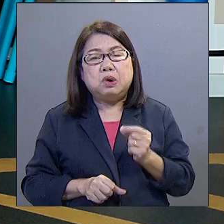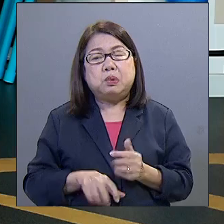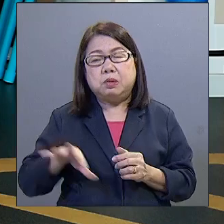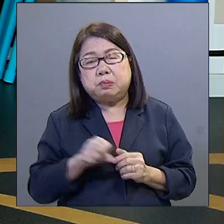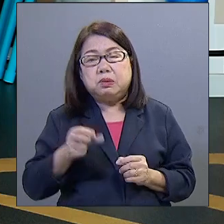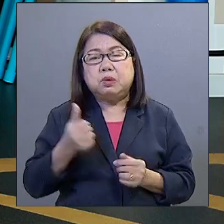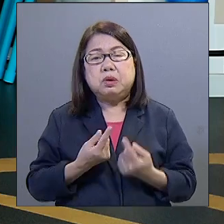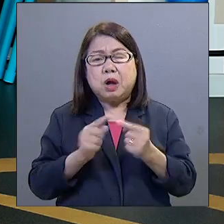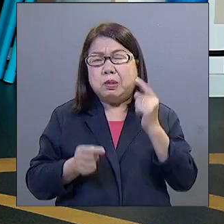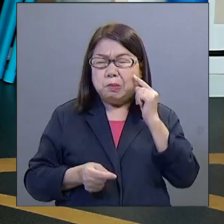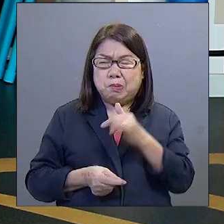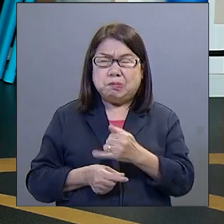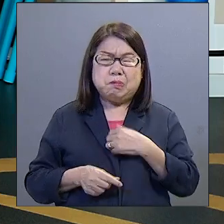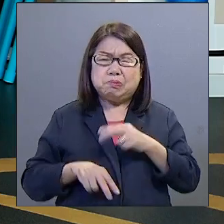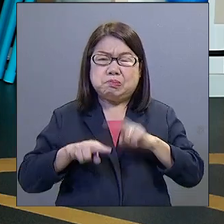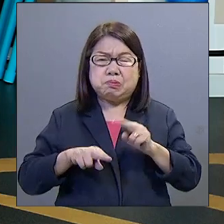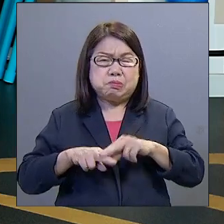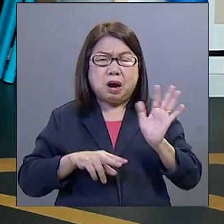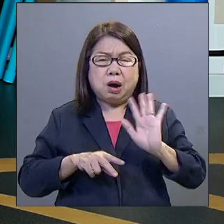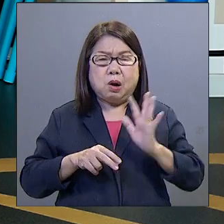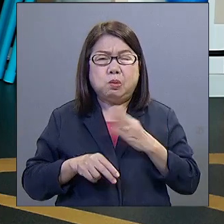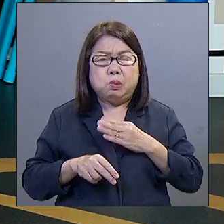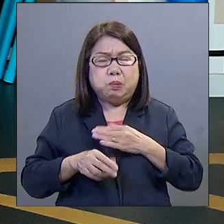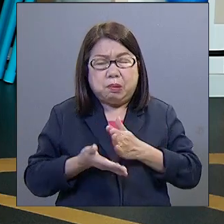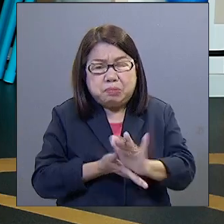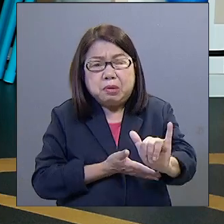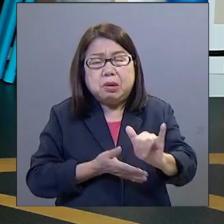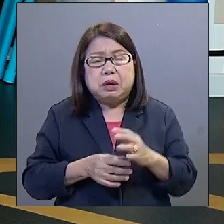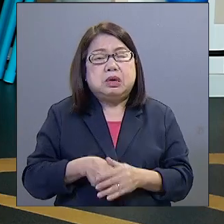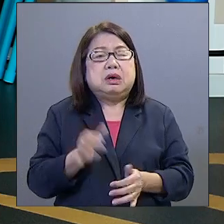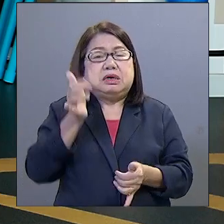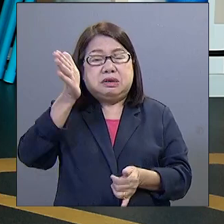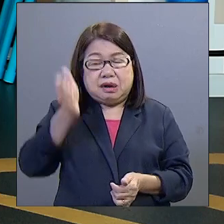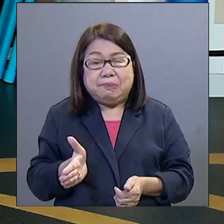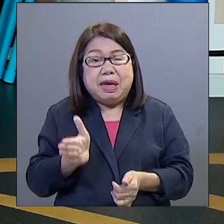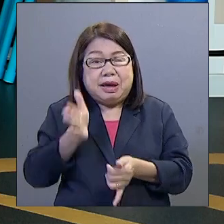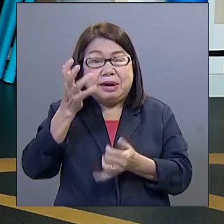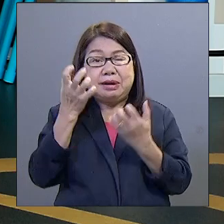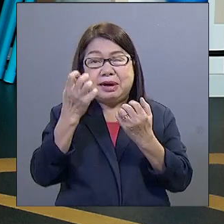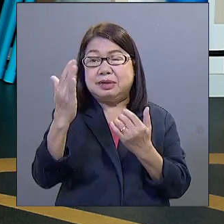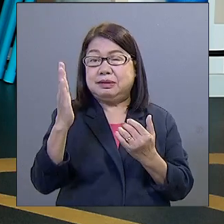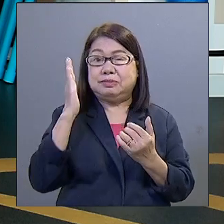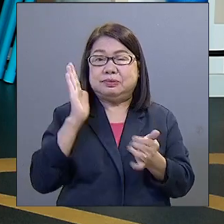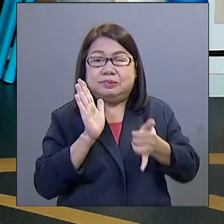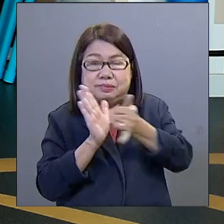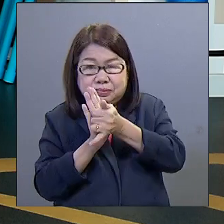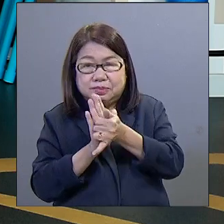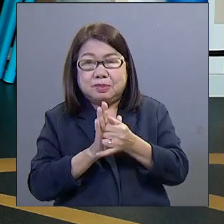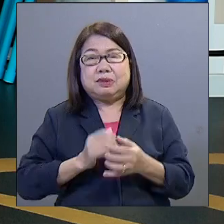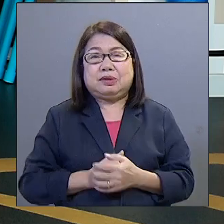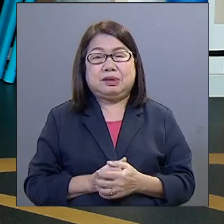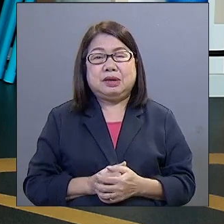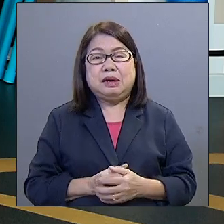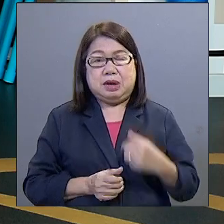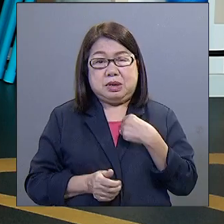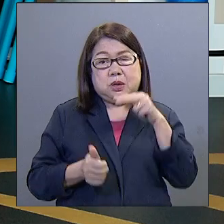มั่นใจในเก้าอี้ไปชิดกำแพงได้เลยเอาข้างที่มั่นใจเนี่ยยืนชิดกำแพงไปเลยค่ะแล้วก็มีเราที่เป็นผู้ดูแลนะคะอยู่